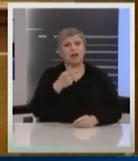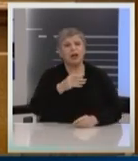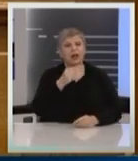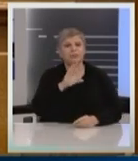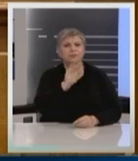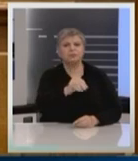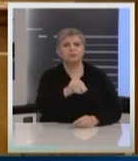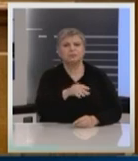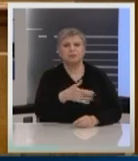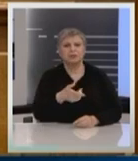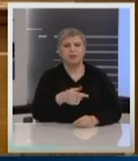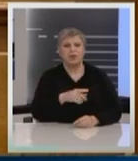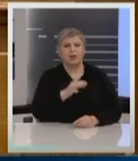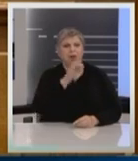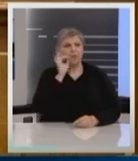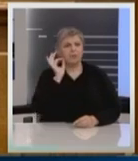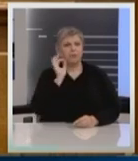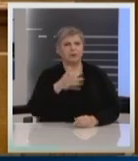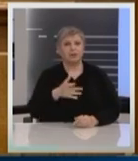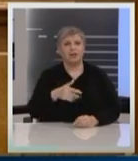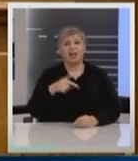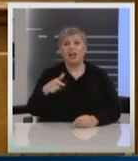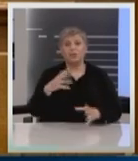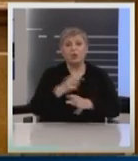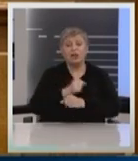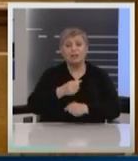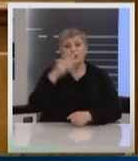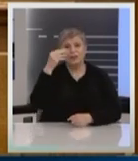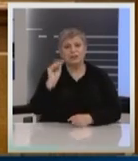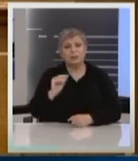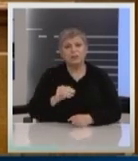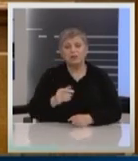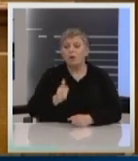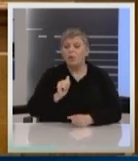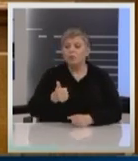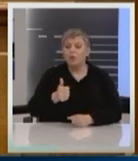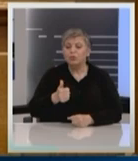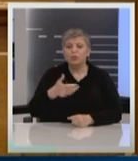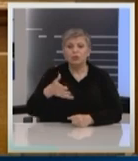Αυτό κατάφερε ο κύριος Τσίπρας. 15χρονα παιδιά να αποφασίζουν.